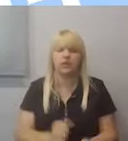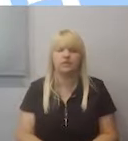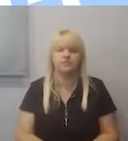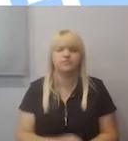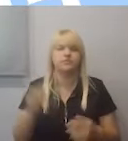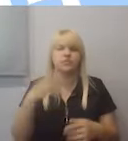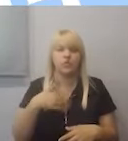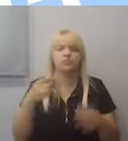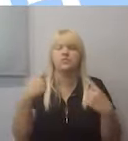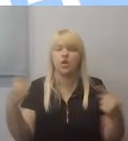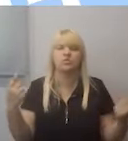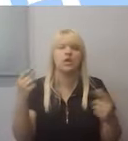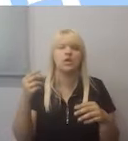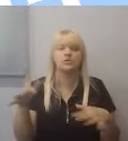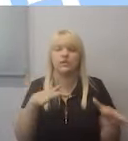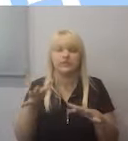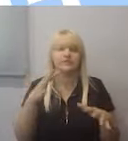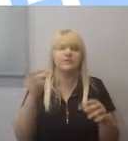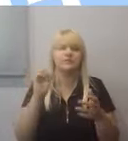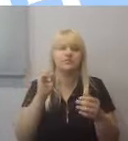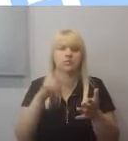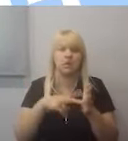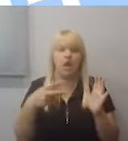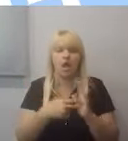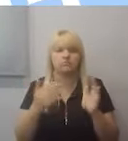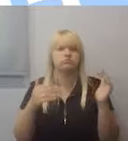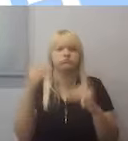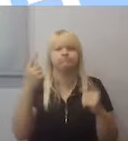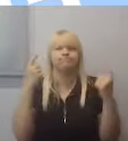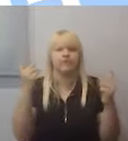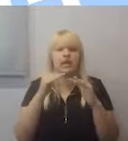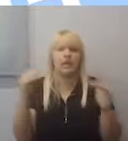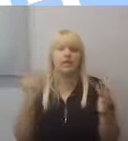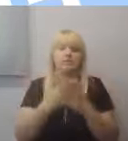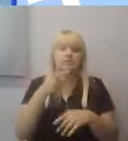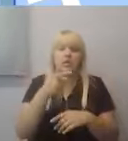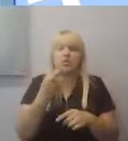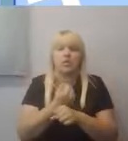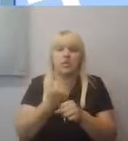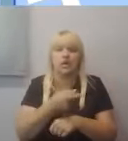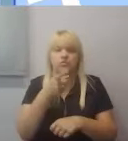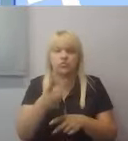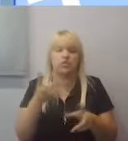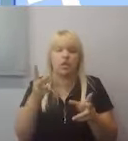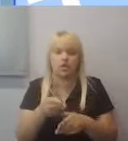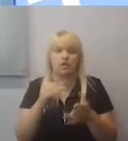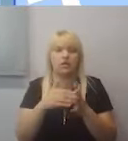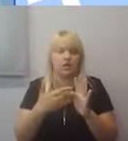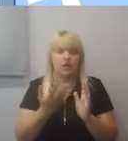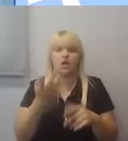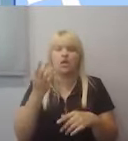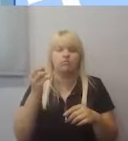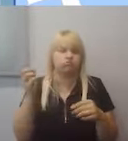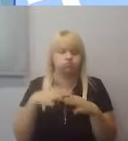plāni augstajos līmeņos bet ko darīt tad kad šī te situācija reāli iestājas un tā pirmā panika un tie nekontrolētie ļaužu pūļi